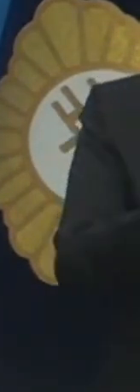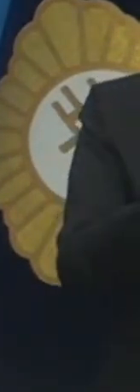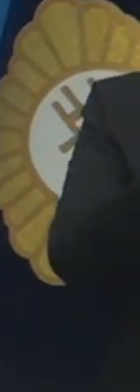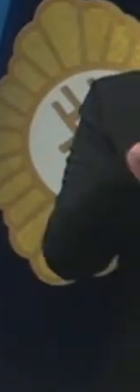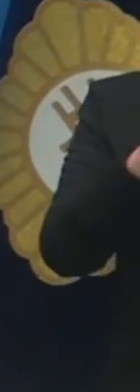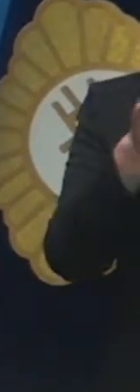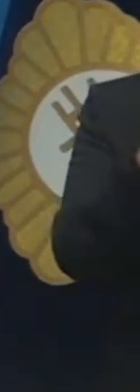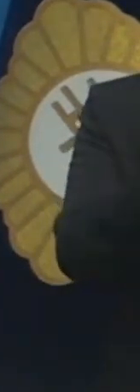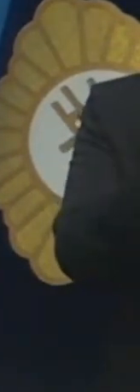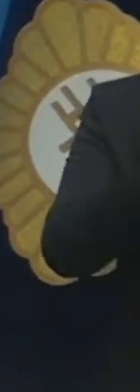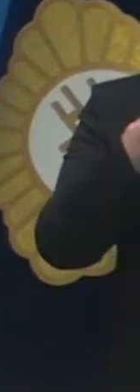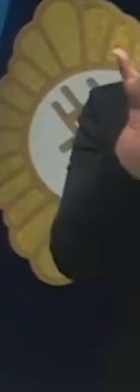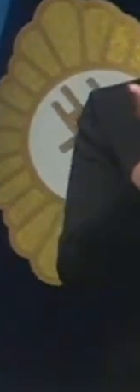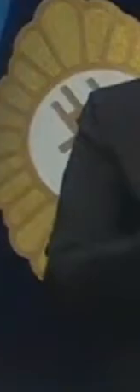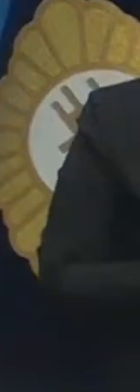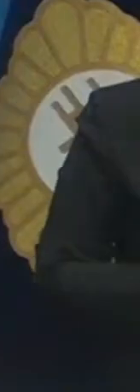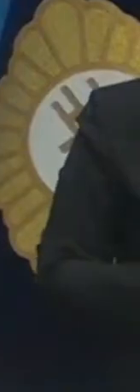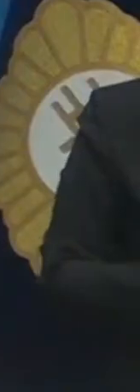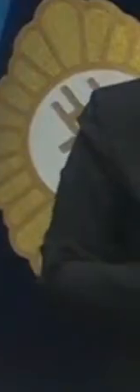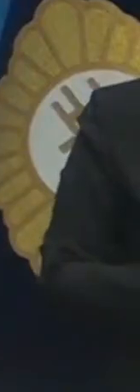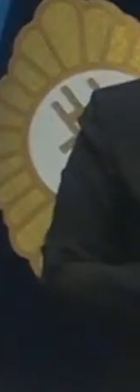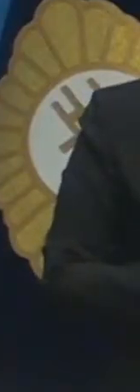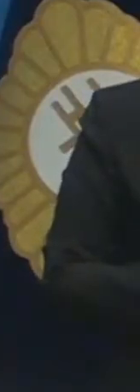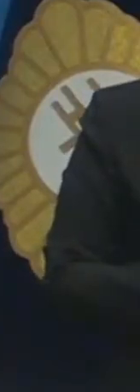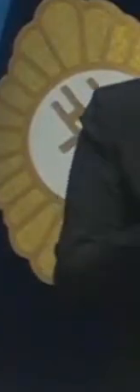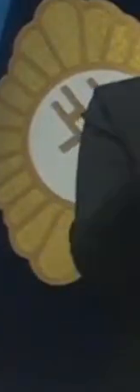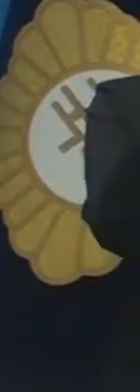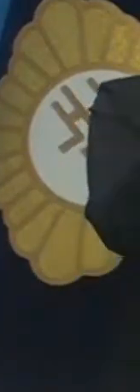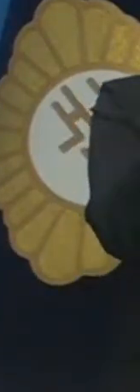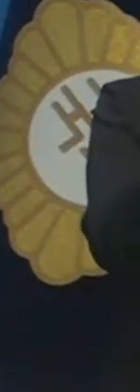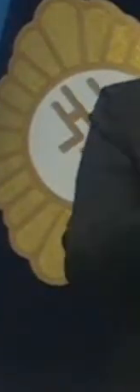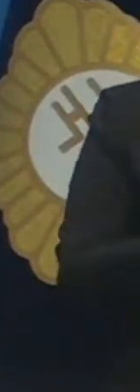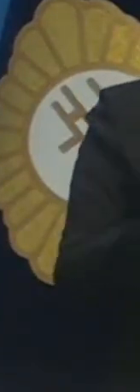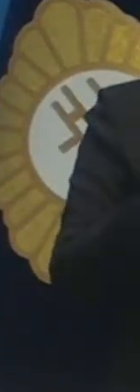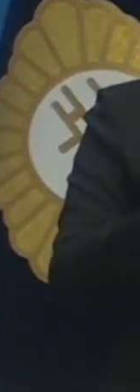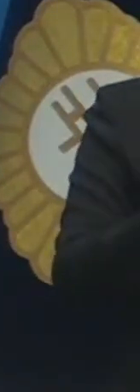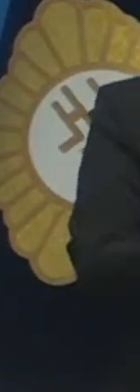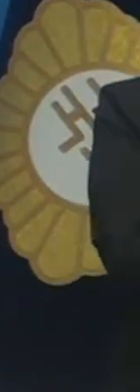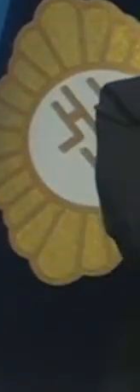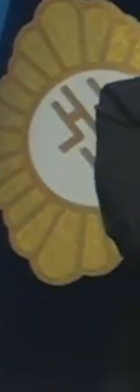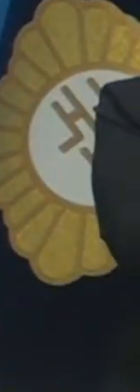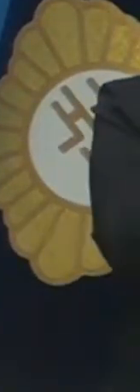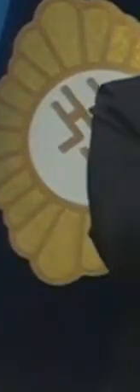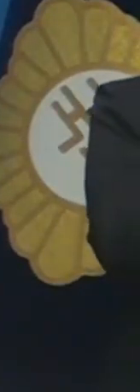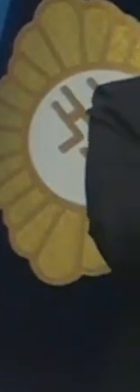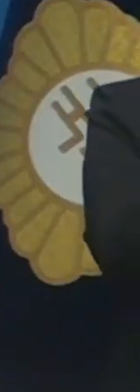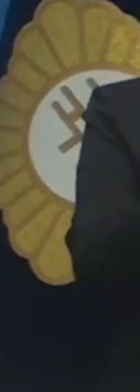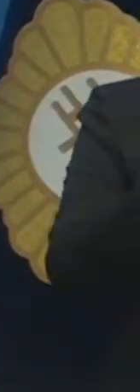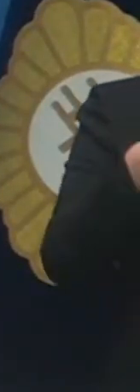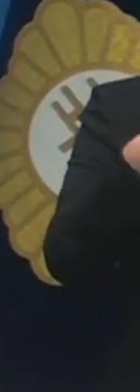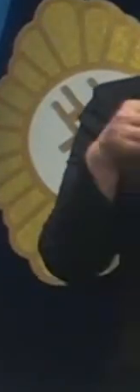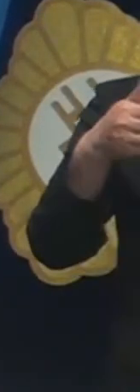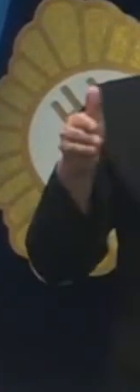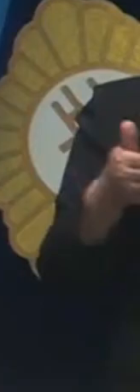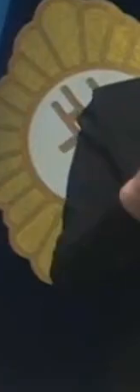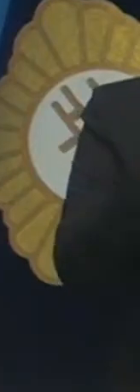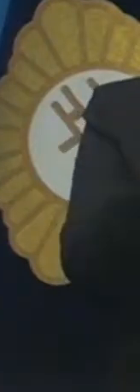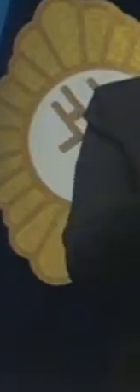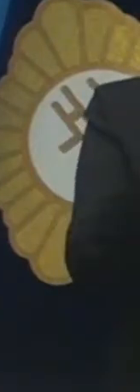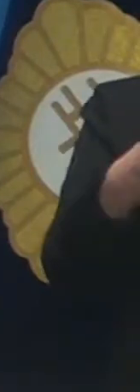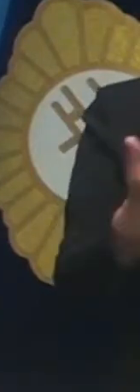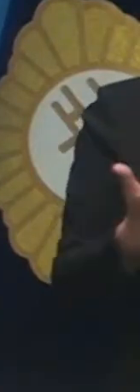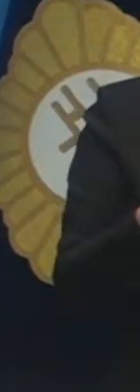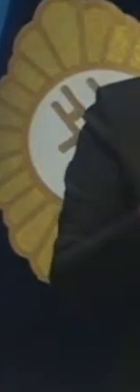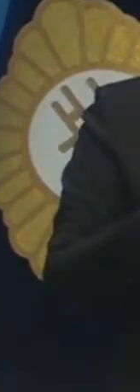조치와 제재를 가해야 합니다. 넷째, 이번 사태를 계기로 교육부는 그간의